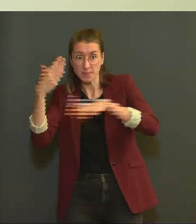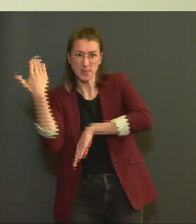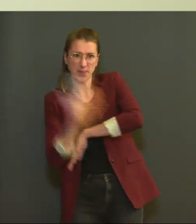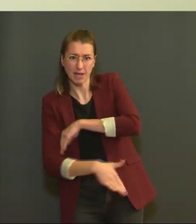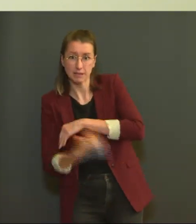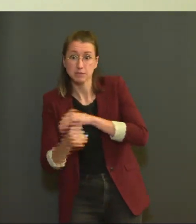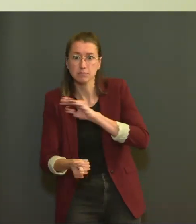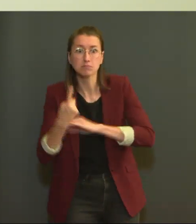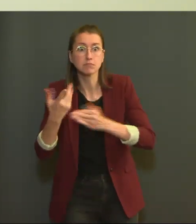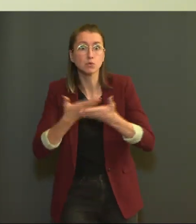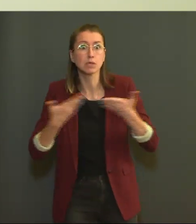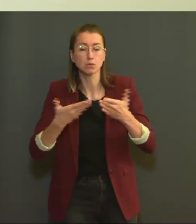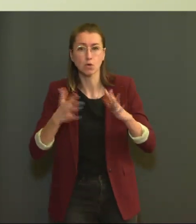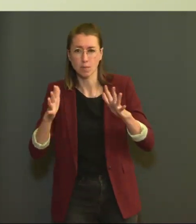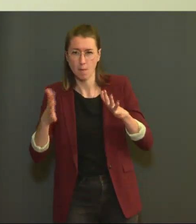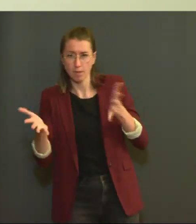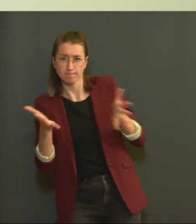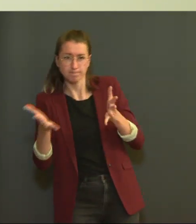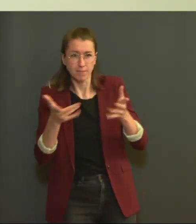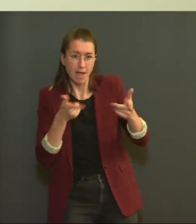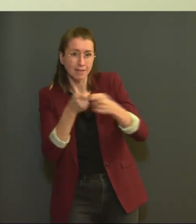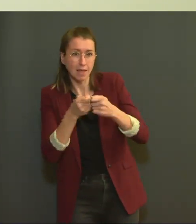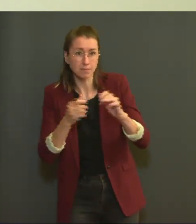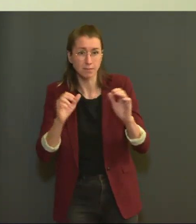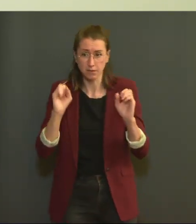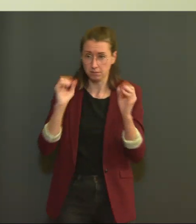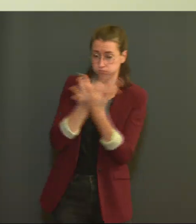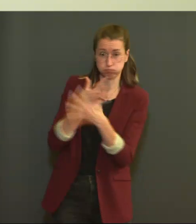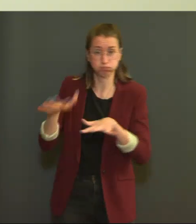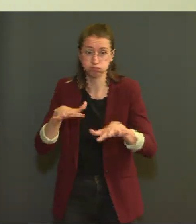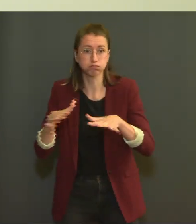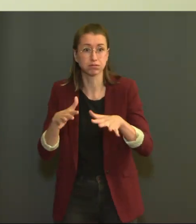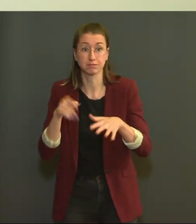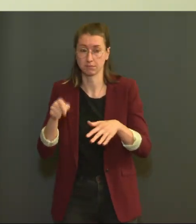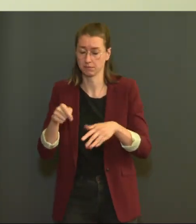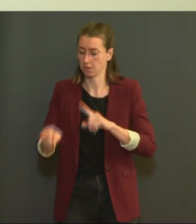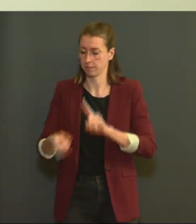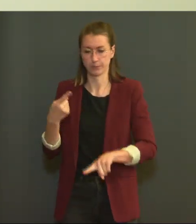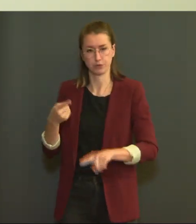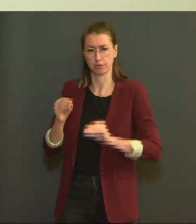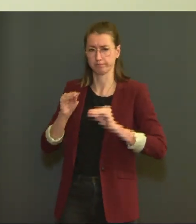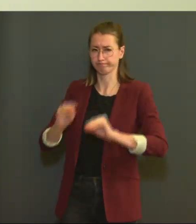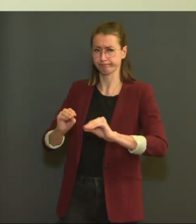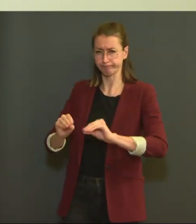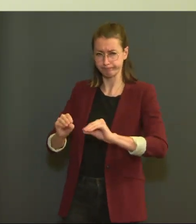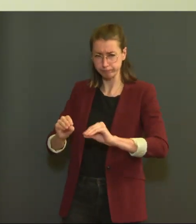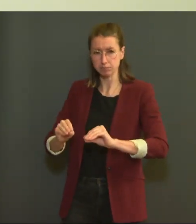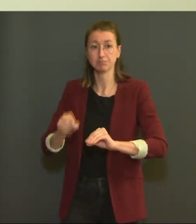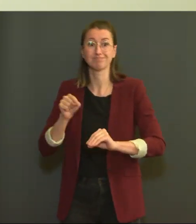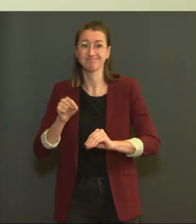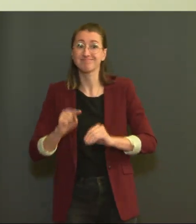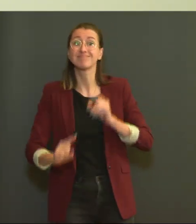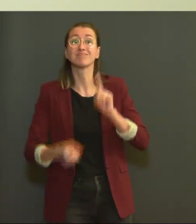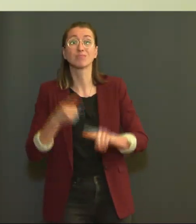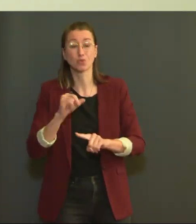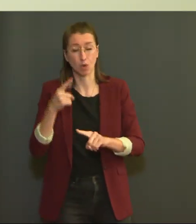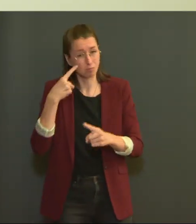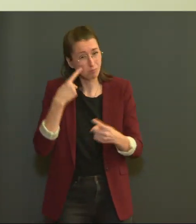soit la situation d'urgence et sur base d'une démarche très simple, c'est s'informer, se préparer ensemble.